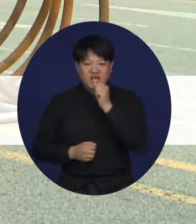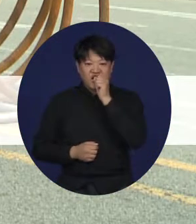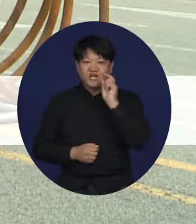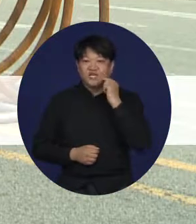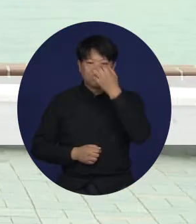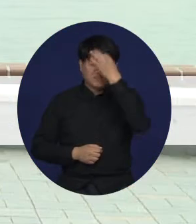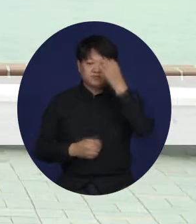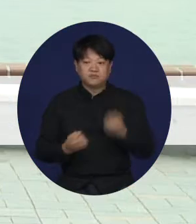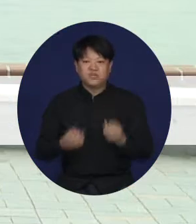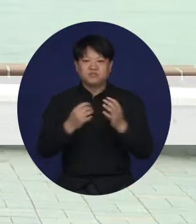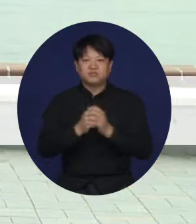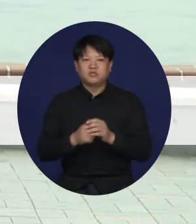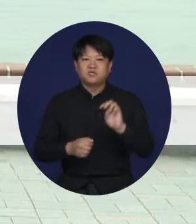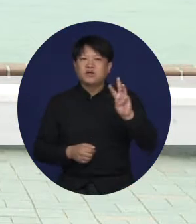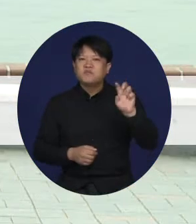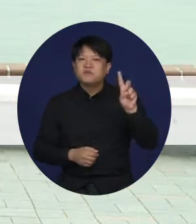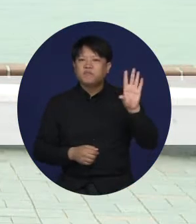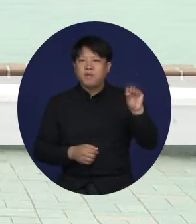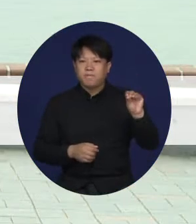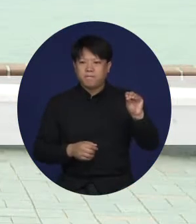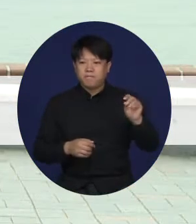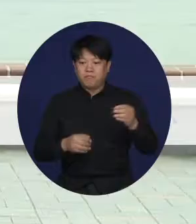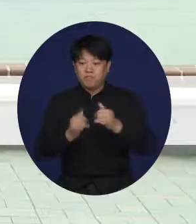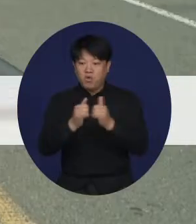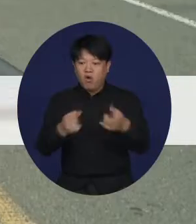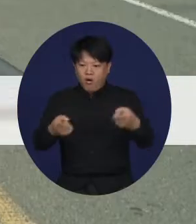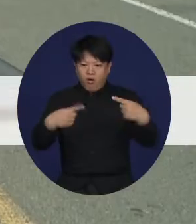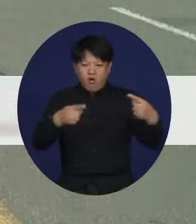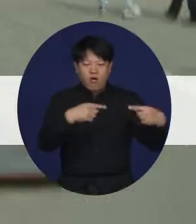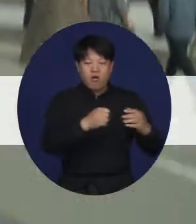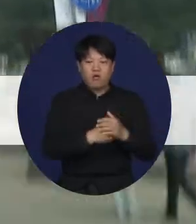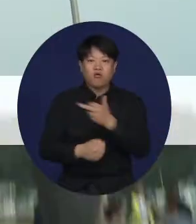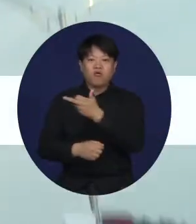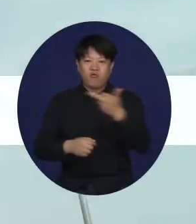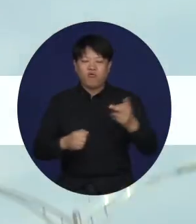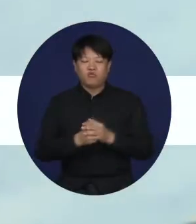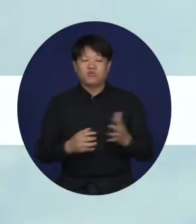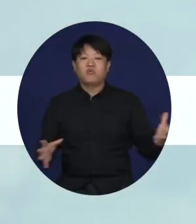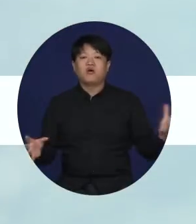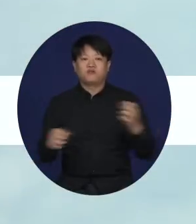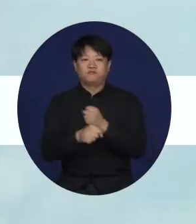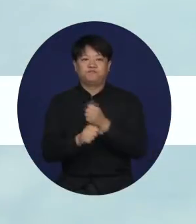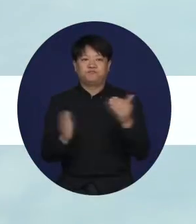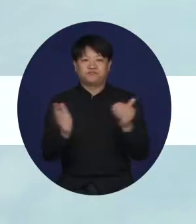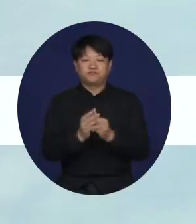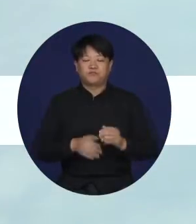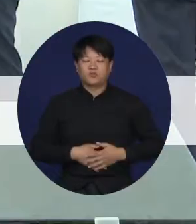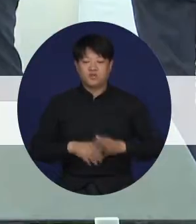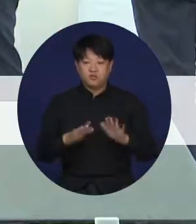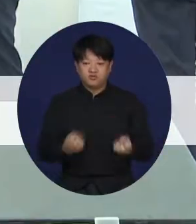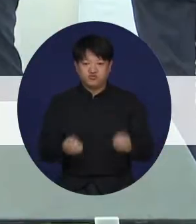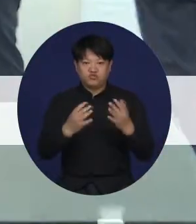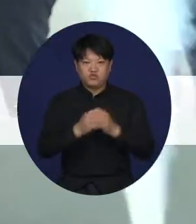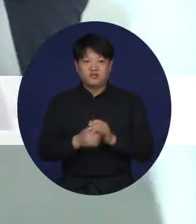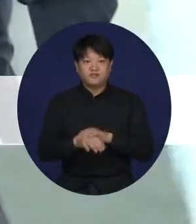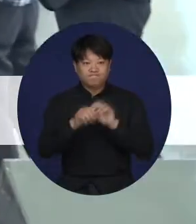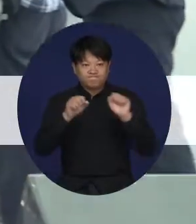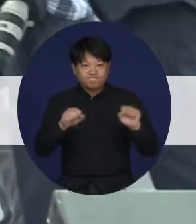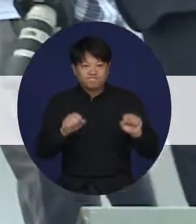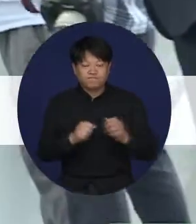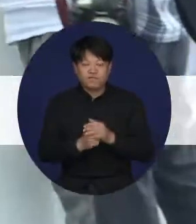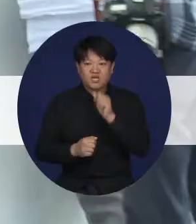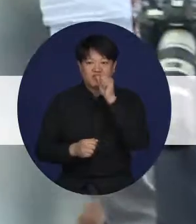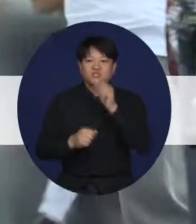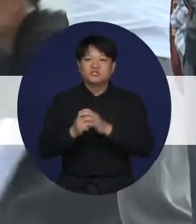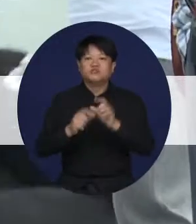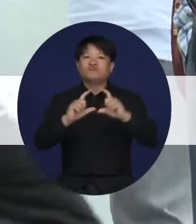2017 포항 스트라이트 페스티벌이 31만 명 이라는 역대 최다 인원의 참가 속에 막을 내렸습니다 이번